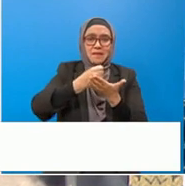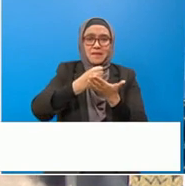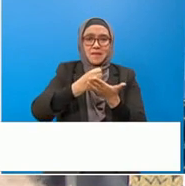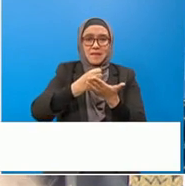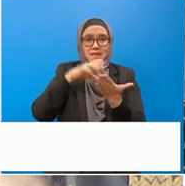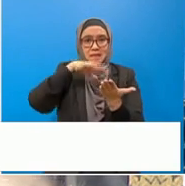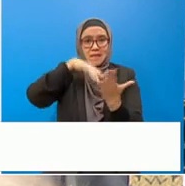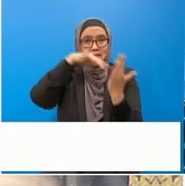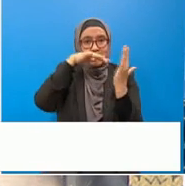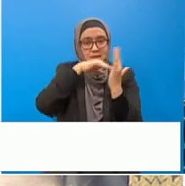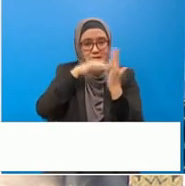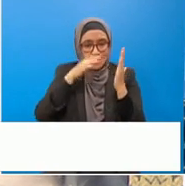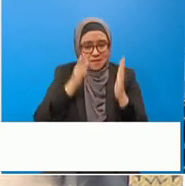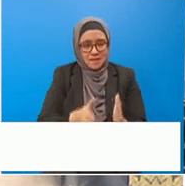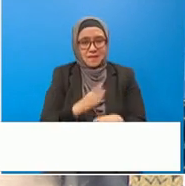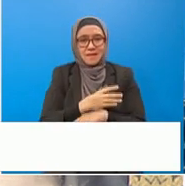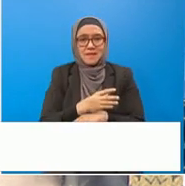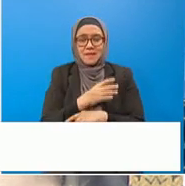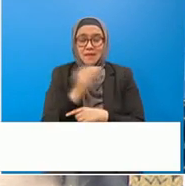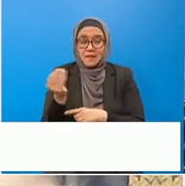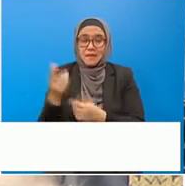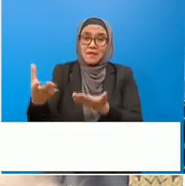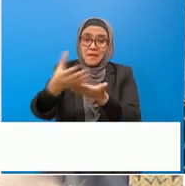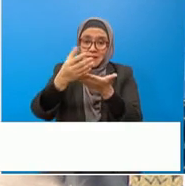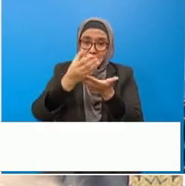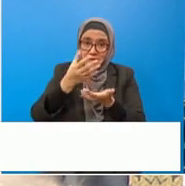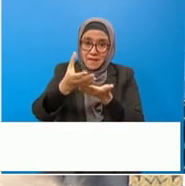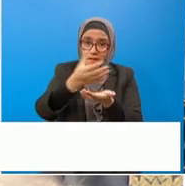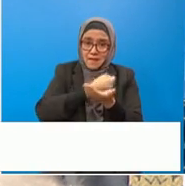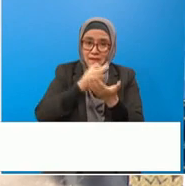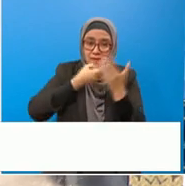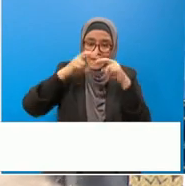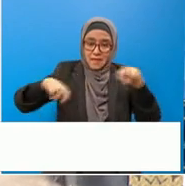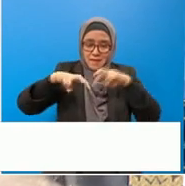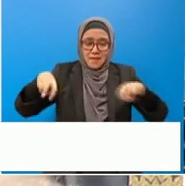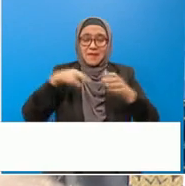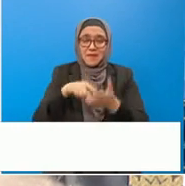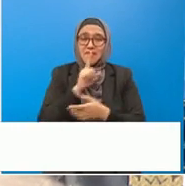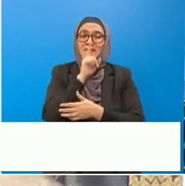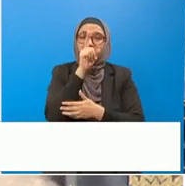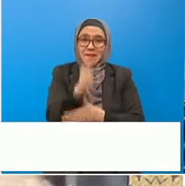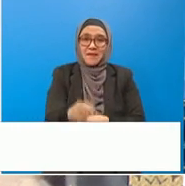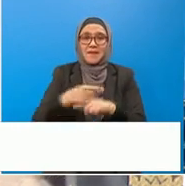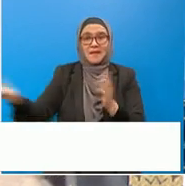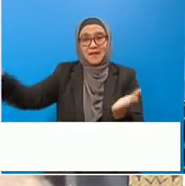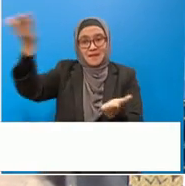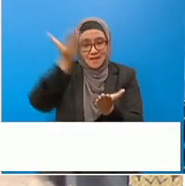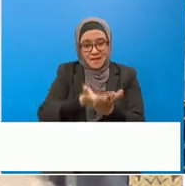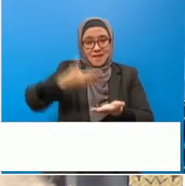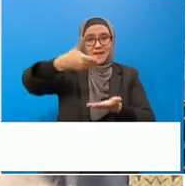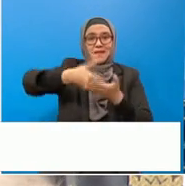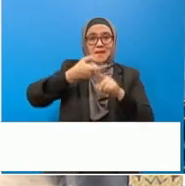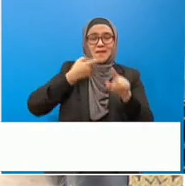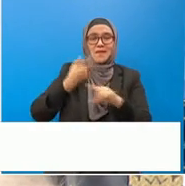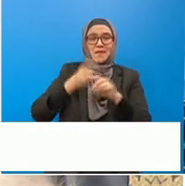Dan dapatan kajian ini sudah semestinya seperti cadangan yang berhormat yang pada Lumut tadi akan menjadi